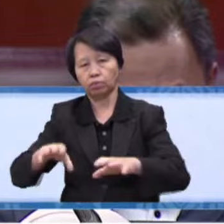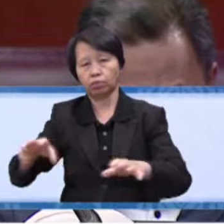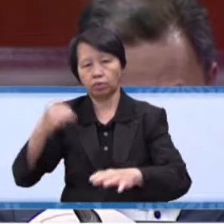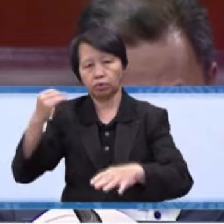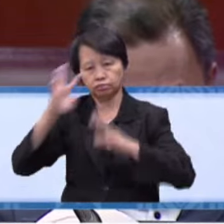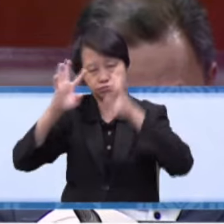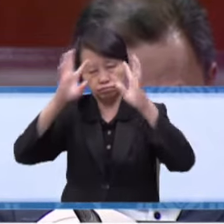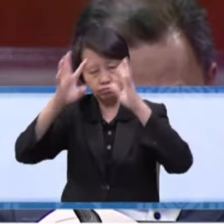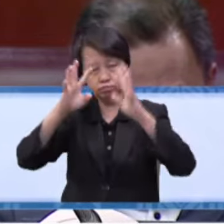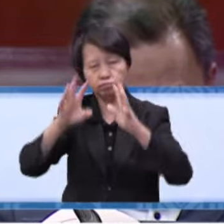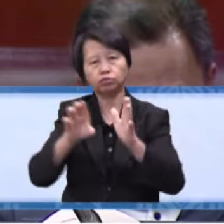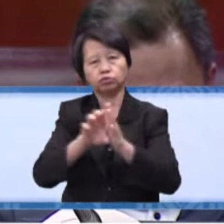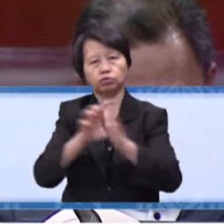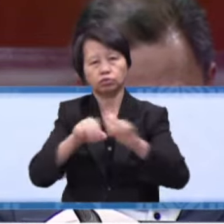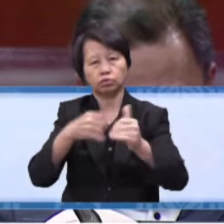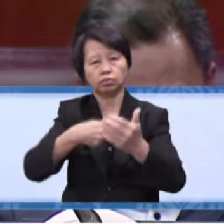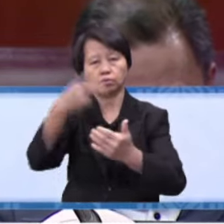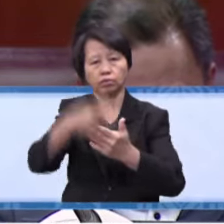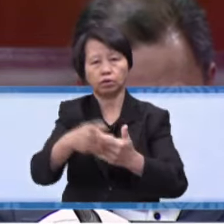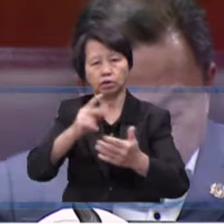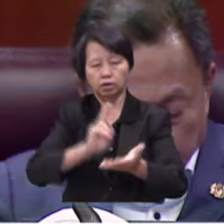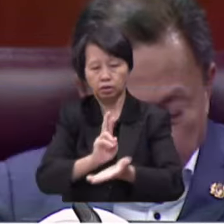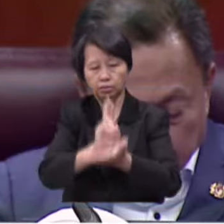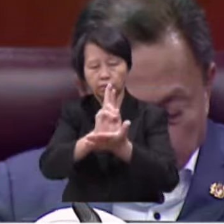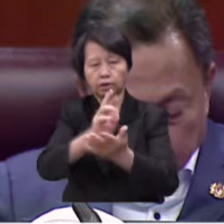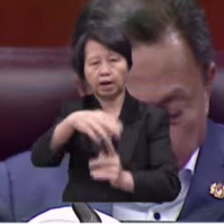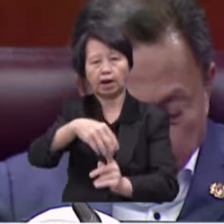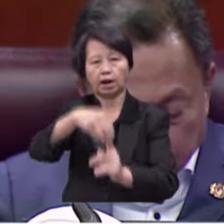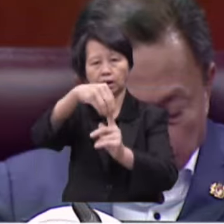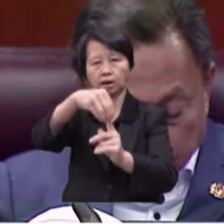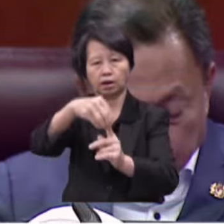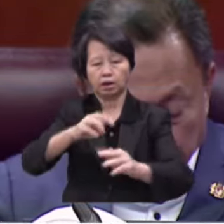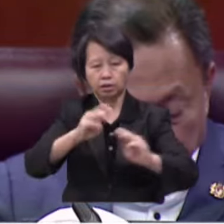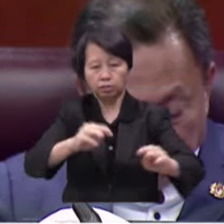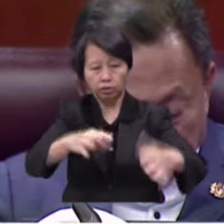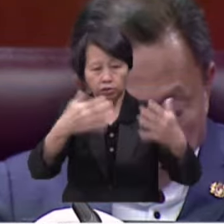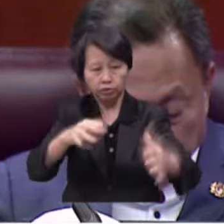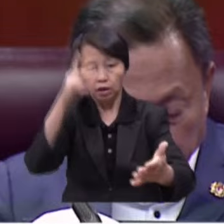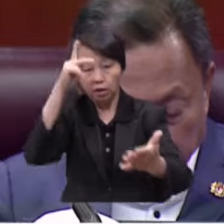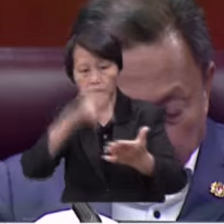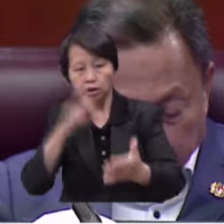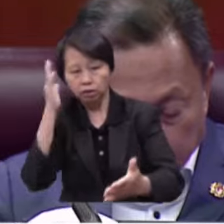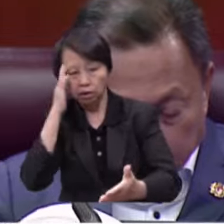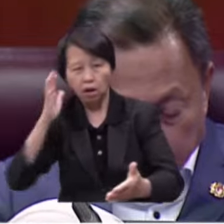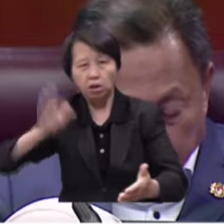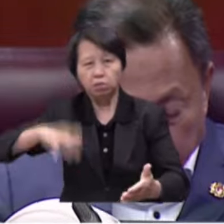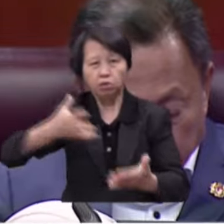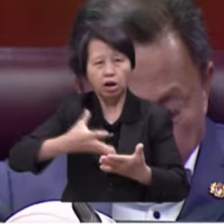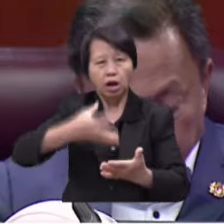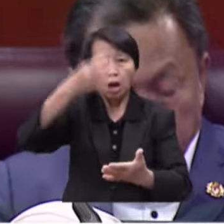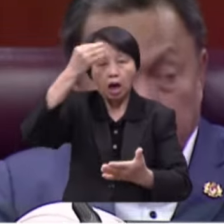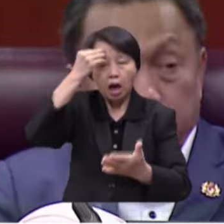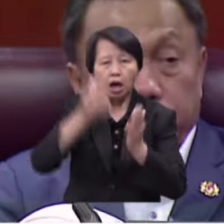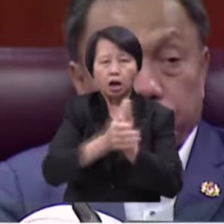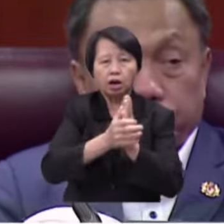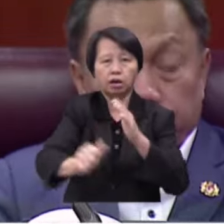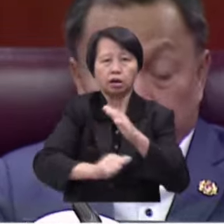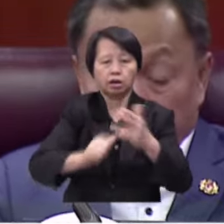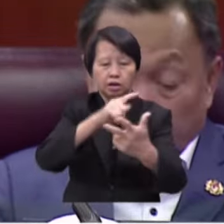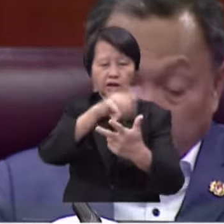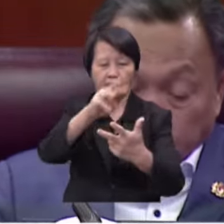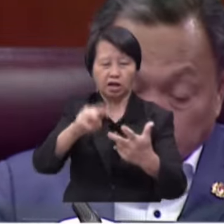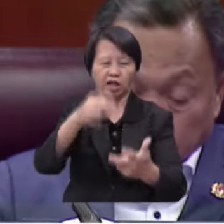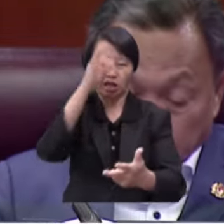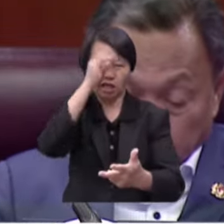inisiatif antara dunia ialah program pemulihan khas murid yang telah dikenal pasti belum menguasai kemahiran asas